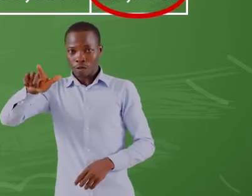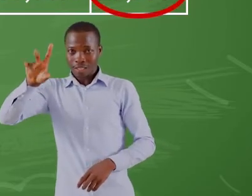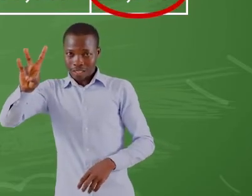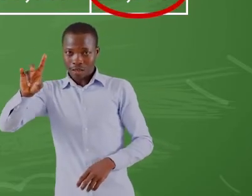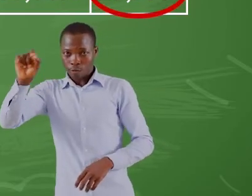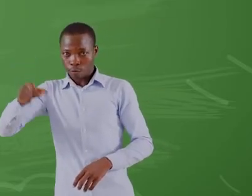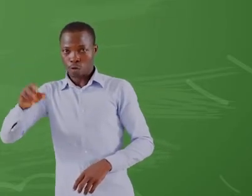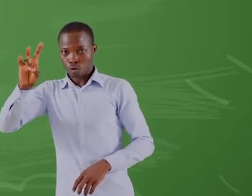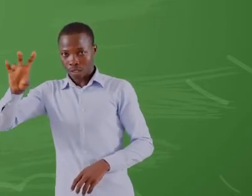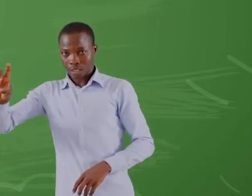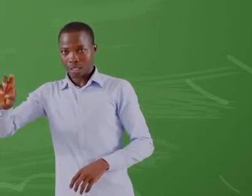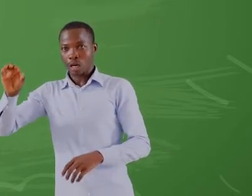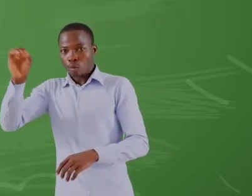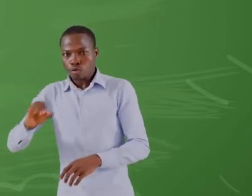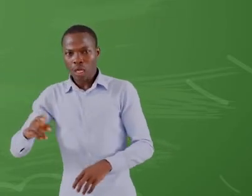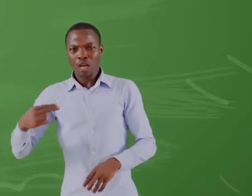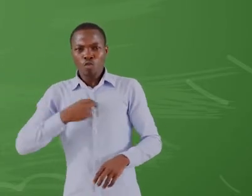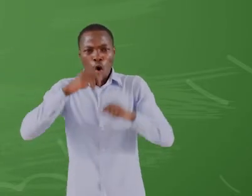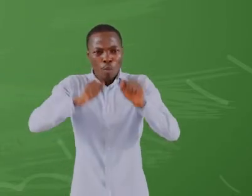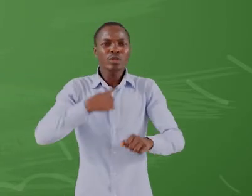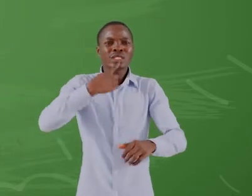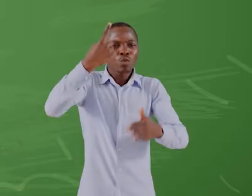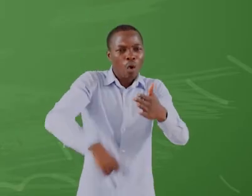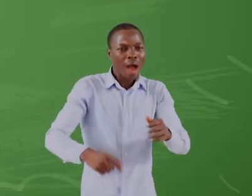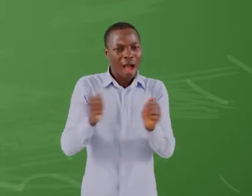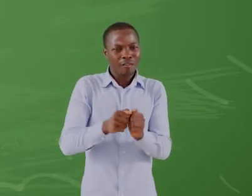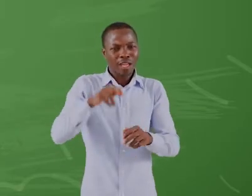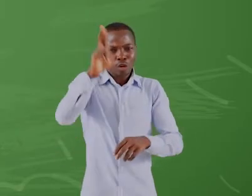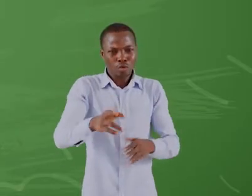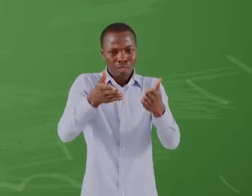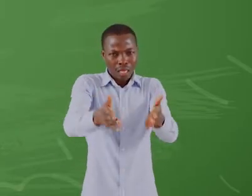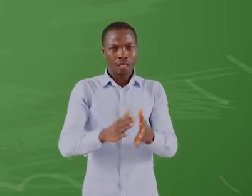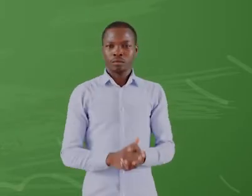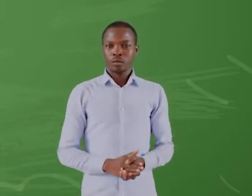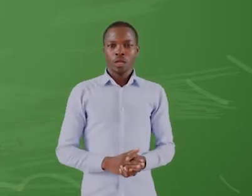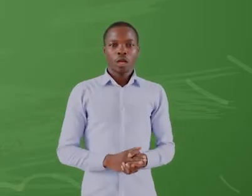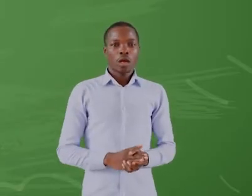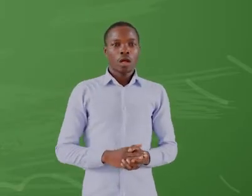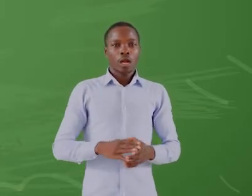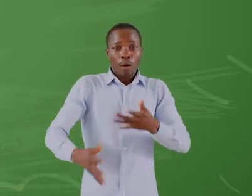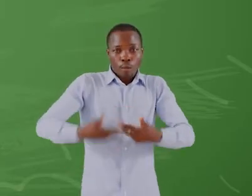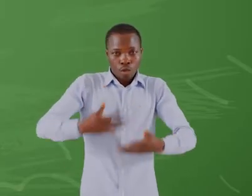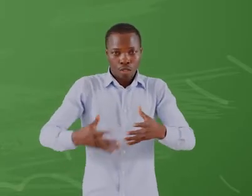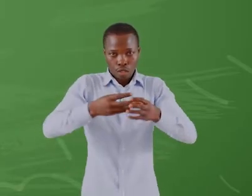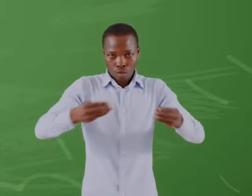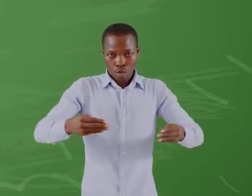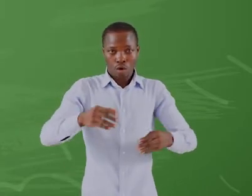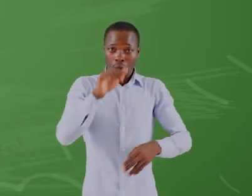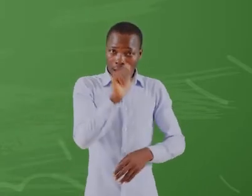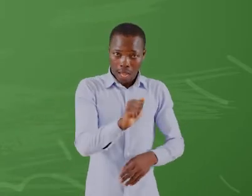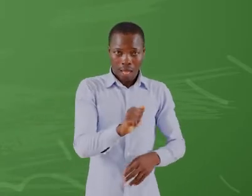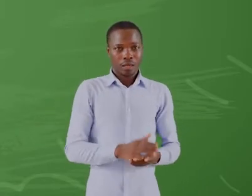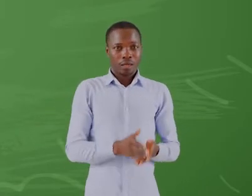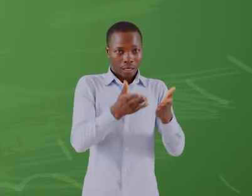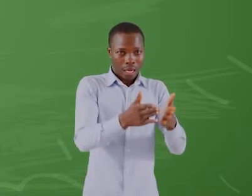27,77%. Quelle analyse peut-on faire de ces résultats? La porosité du sol A, comme nous le voyons,